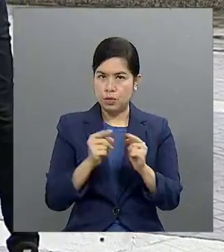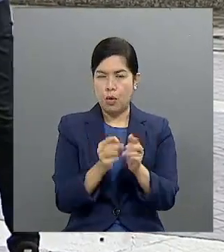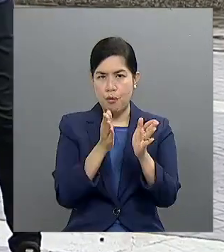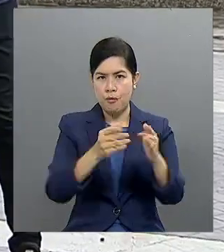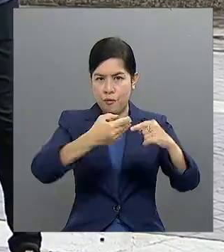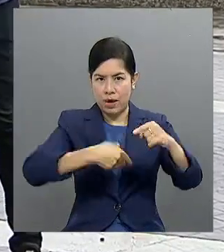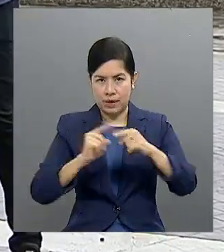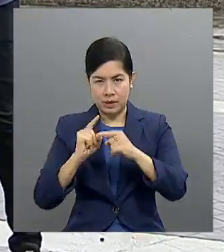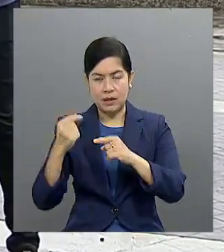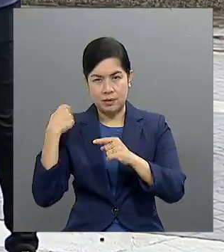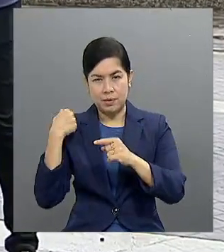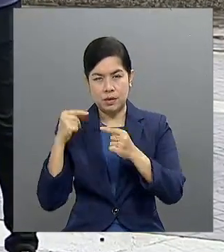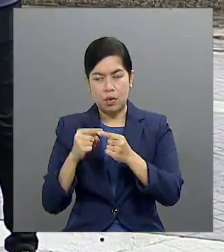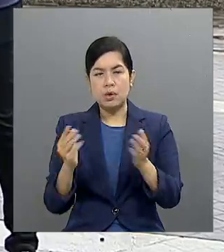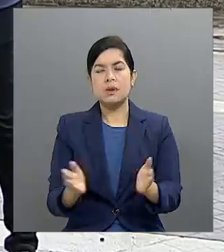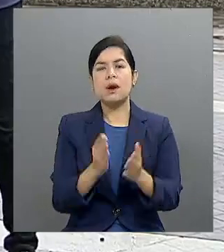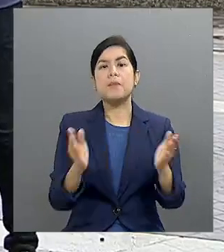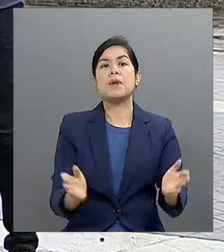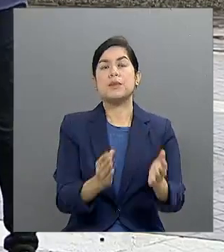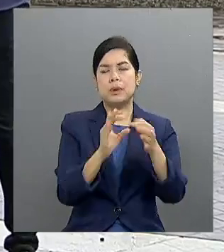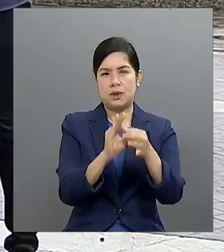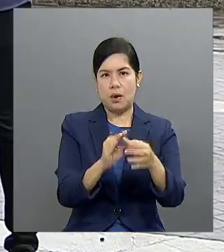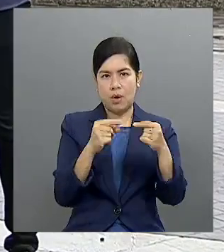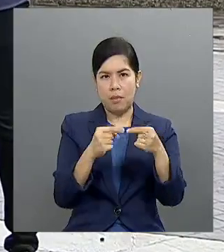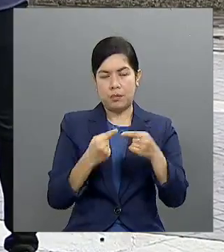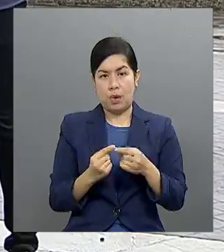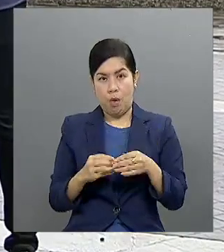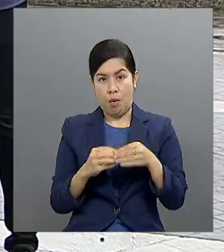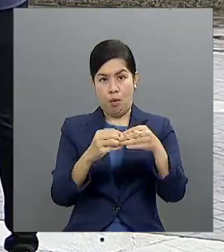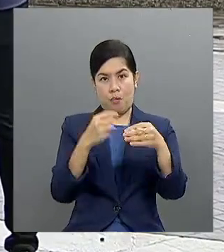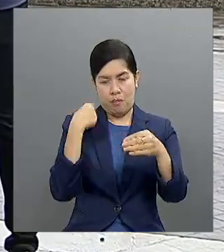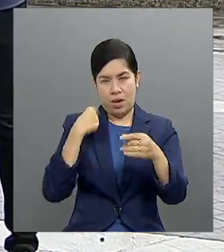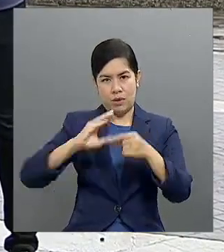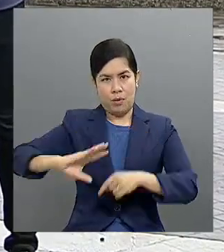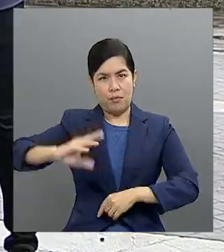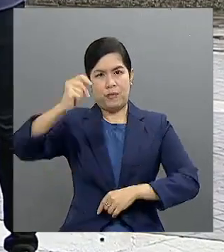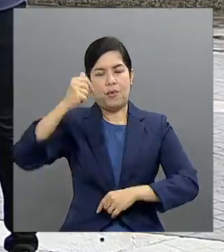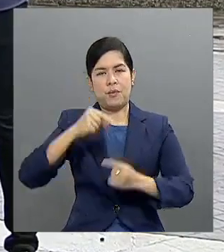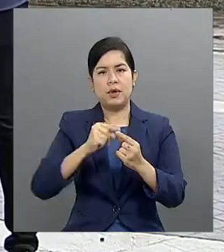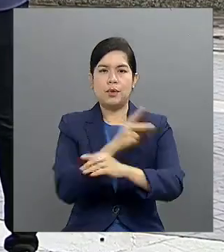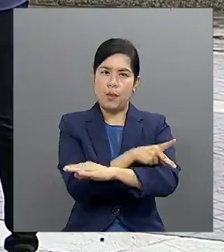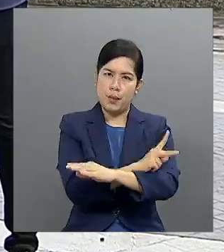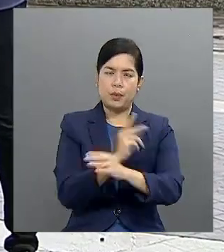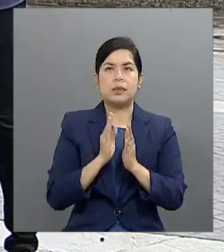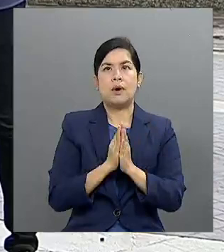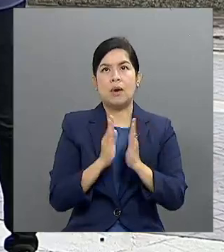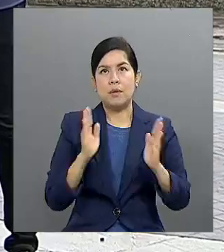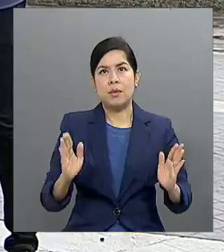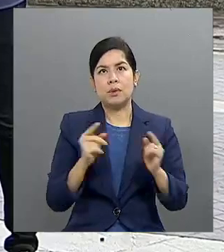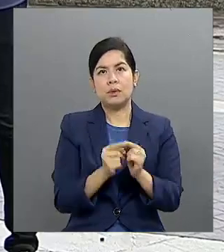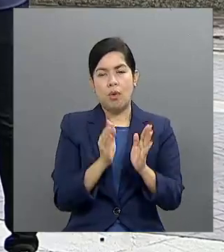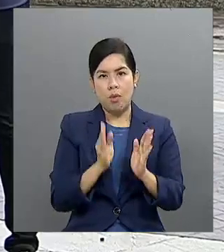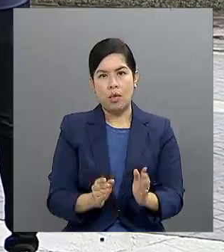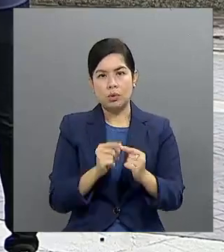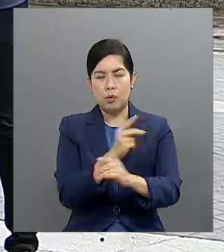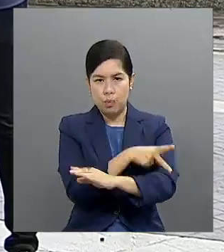วันใหม่วาไรตี้สัญจรฟื้นฟูภูเก็ตในคราวนี้นะคะ ใช่ค่ะขอบคุณผู้ว่าราชการจังหวัดและชาวภูเก็ตนะคะขอบคุณเทศบาลนครภูเก็ตค่ะ รวมทั้งขอ